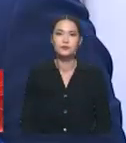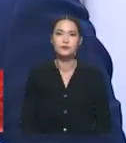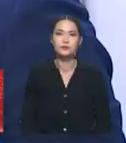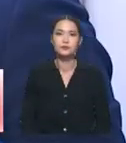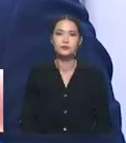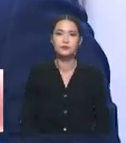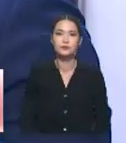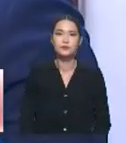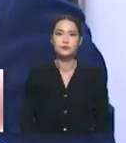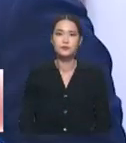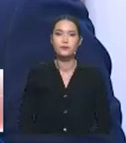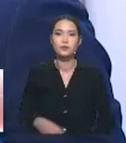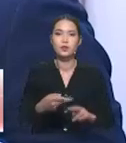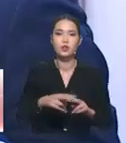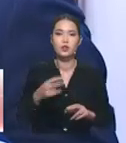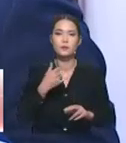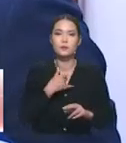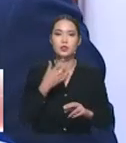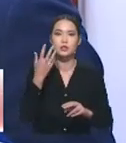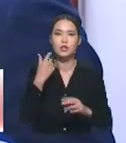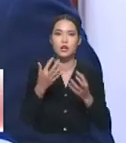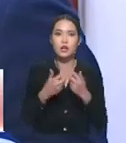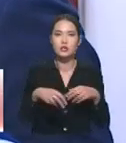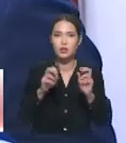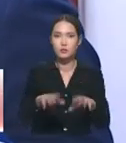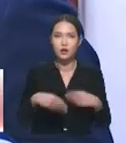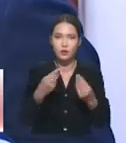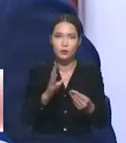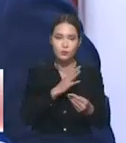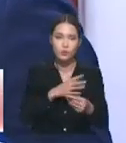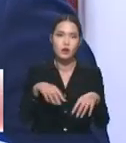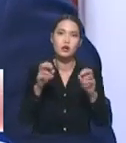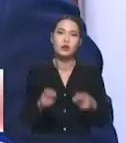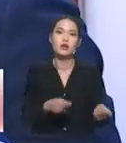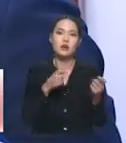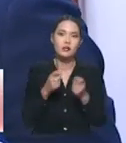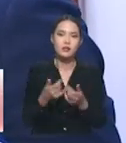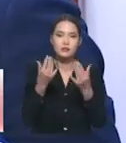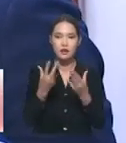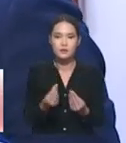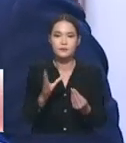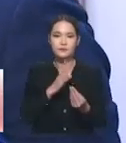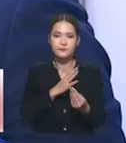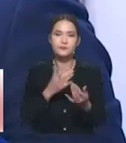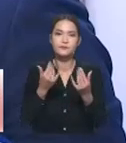ЖК атмосфераның линиясында атпайка 2667 деген ТП-да болған оқиға.